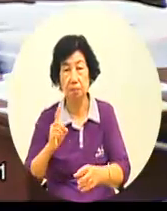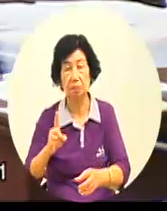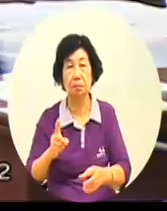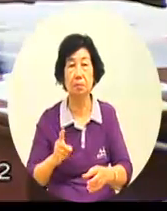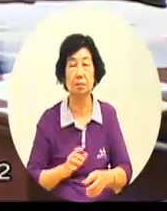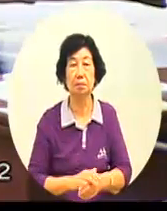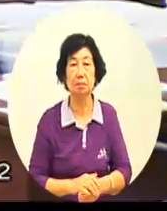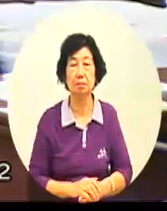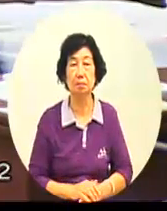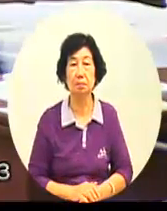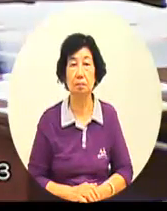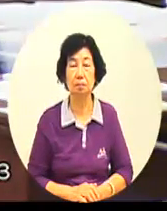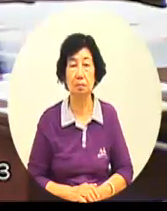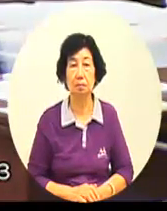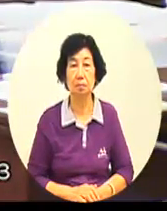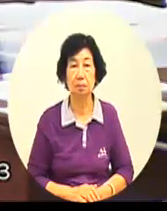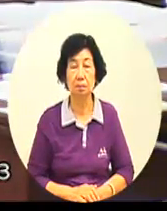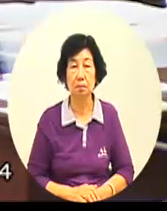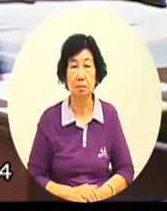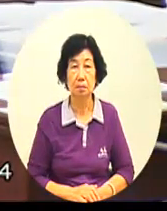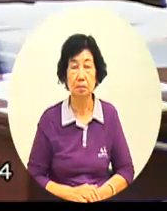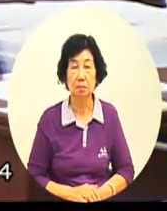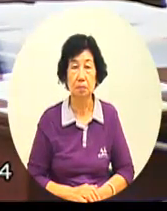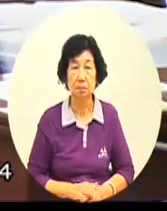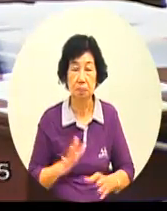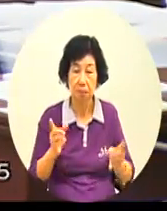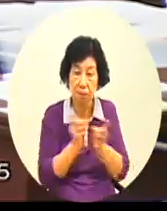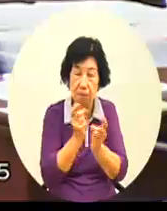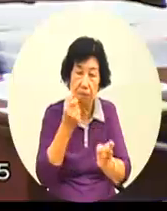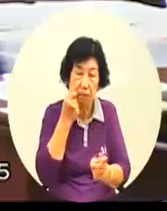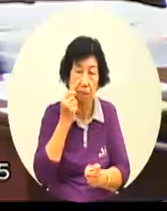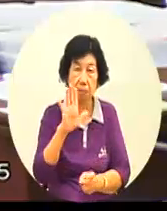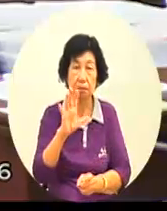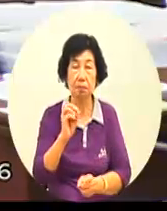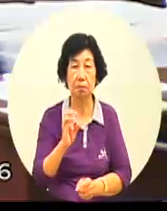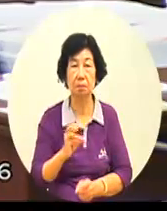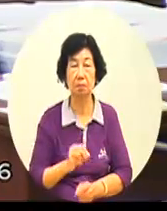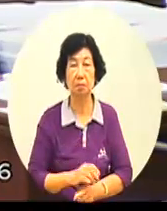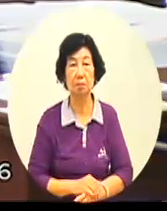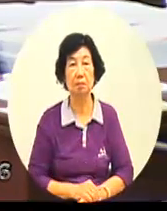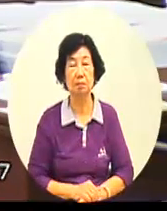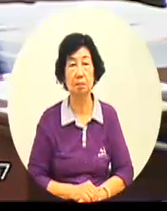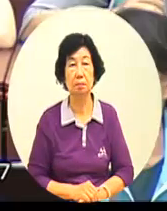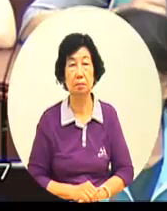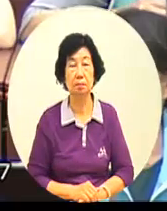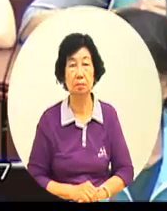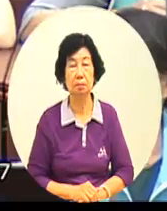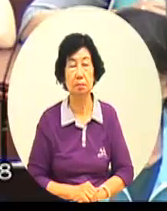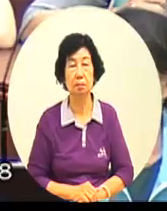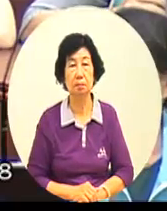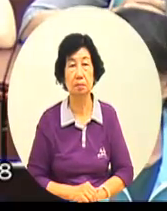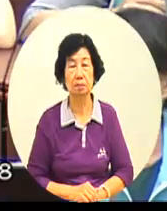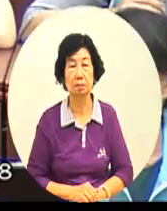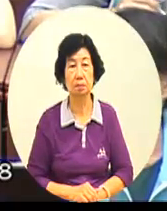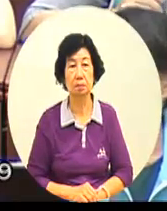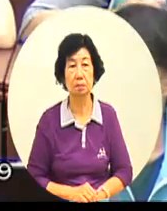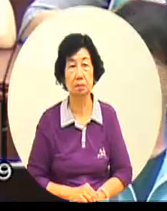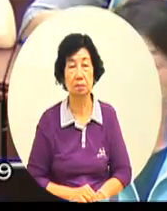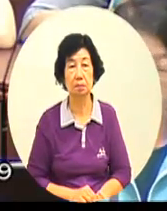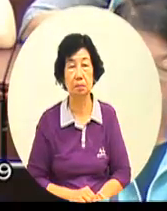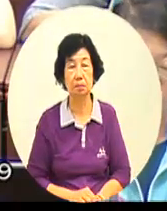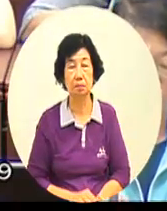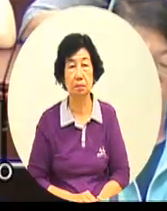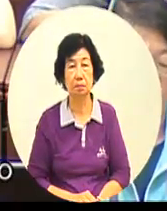区一站，你们有面临到什么困难吗？来，局长。 我们现在按